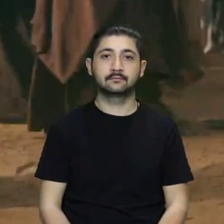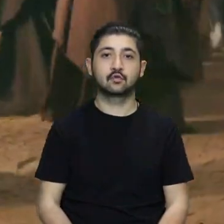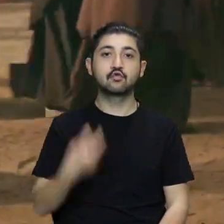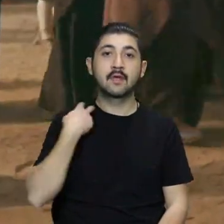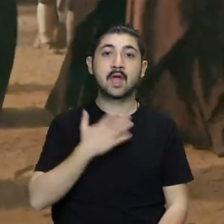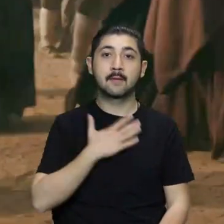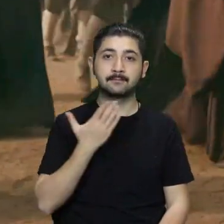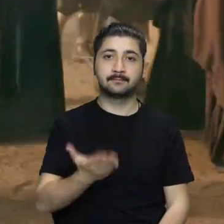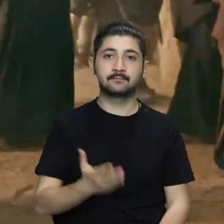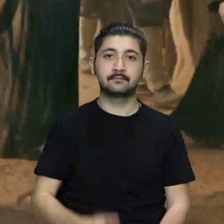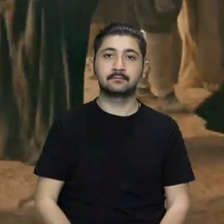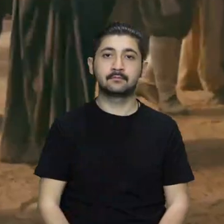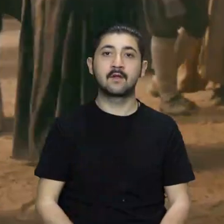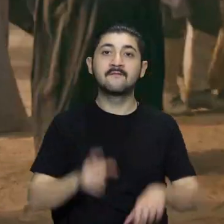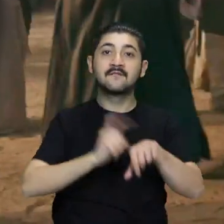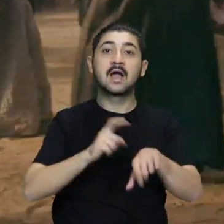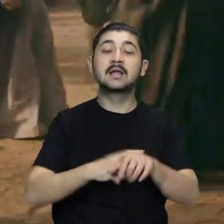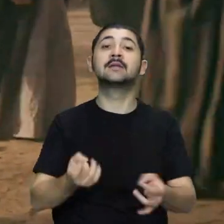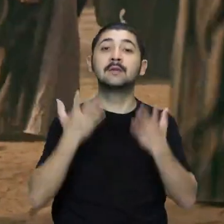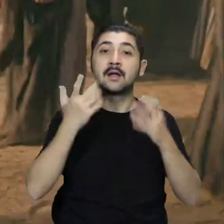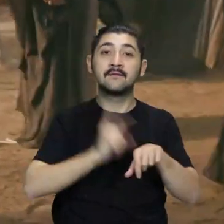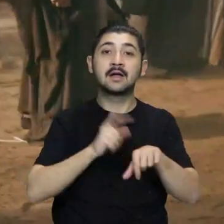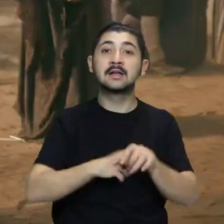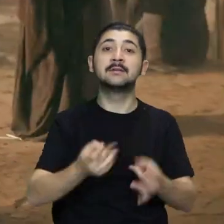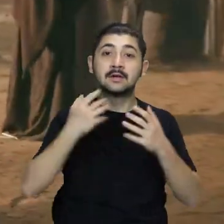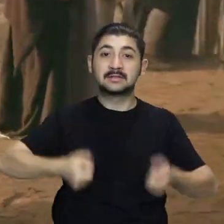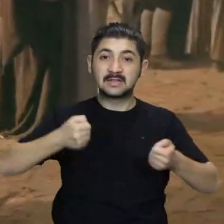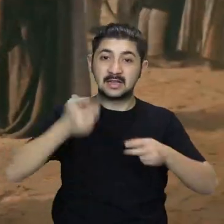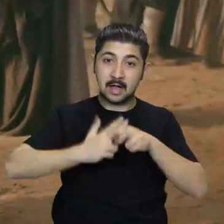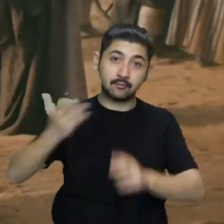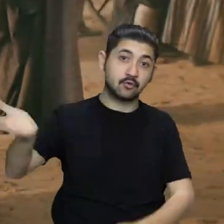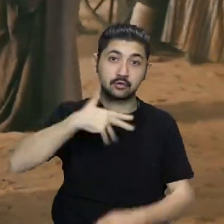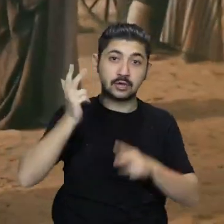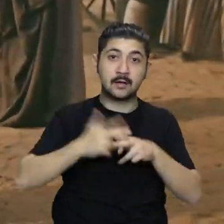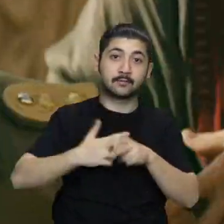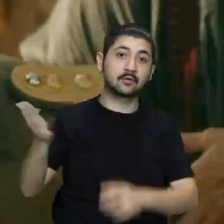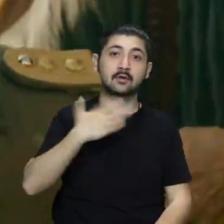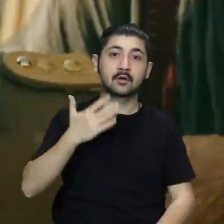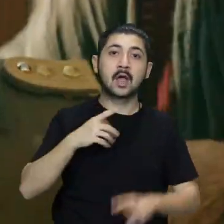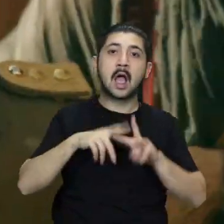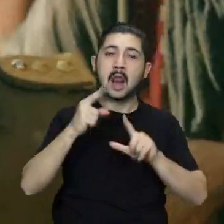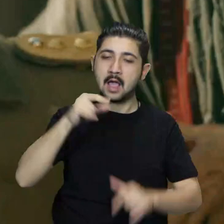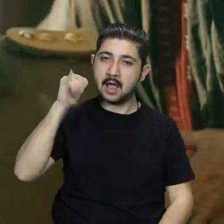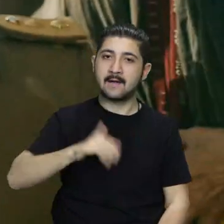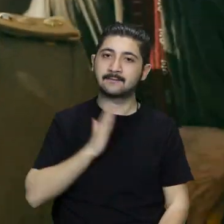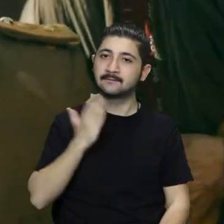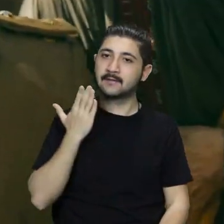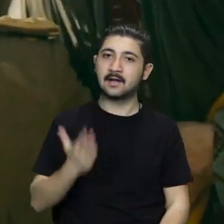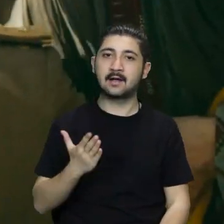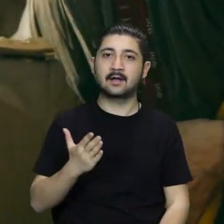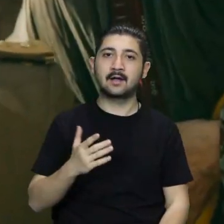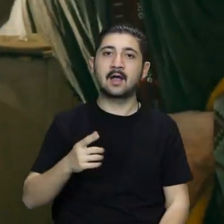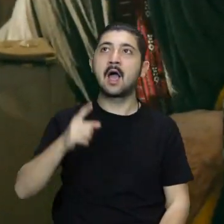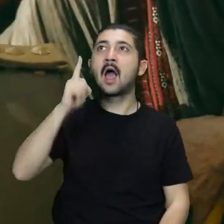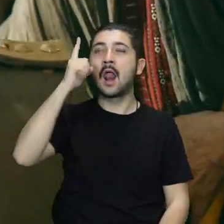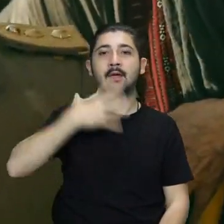Kumandanım. Yere çöktü. Vakit yok. Vakit yok. Sevdiğin getirin çabuk. Ali haklıydı.